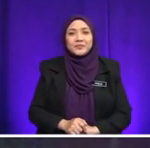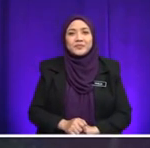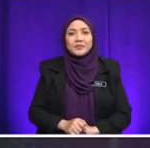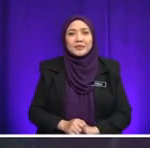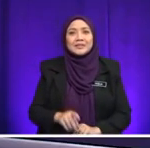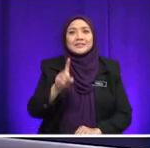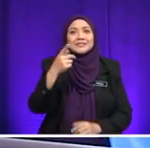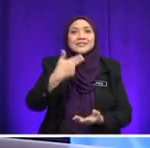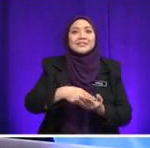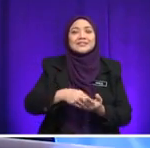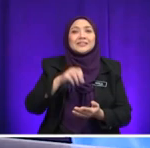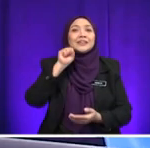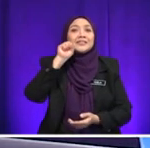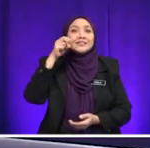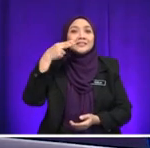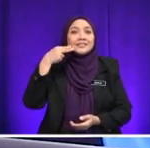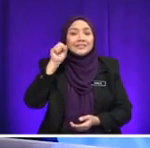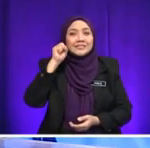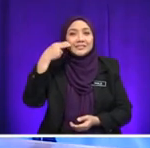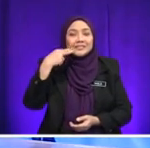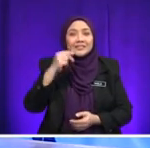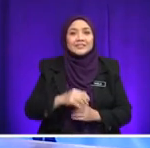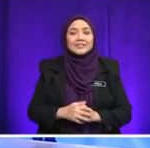ada tiga lagi Sampurna